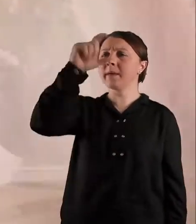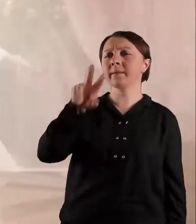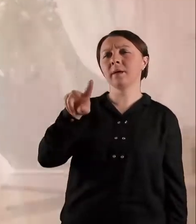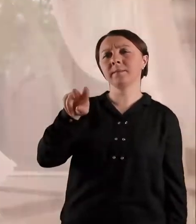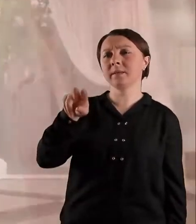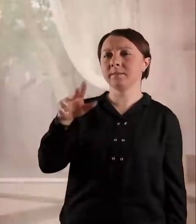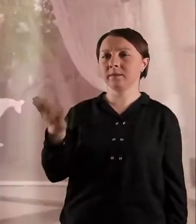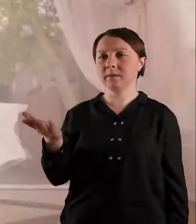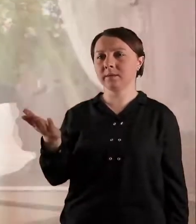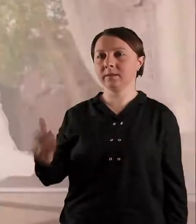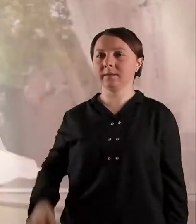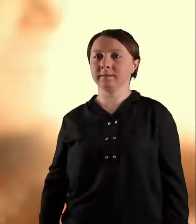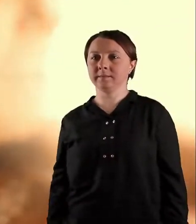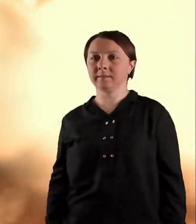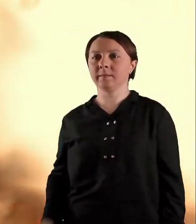Mehtap gibi.